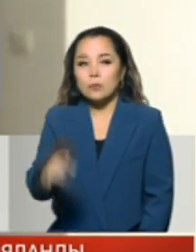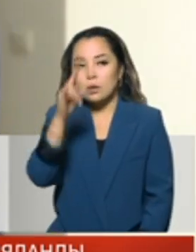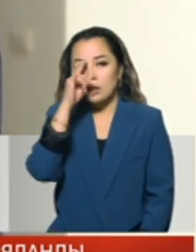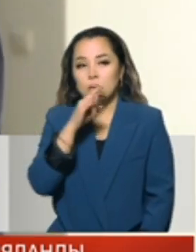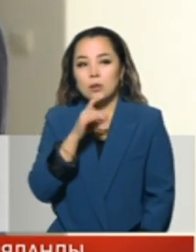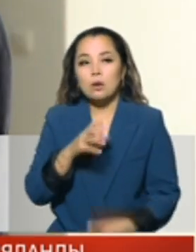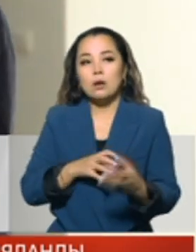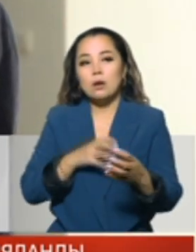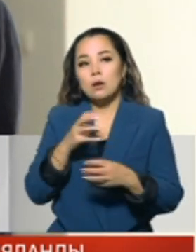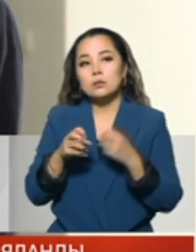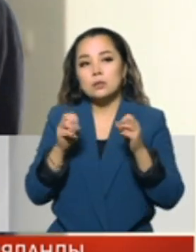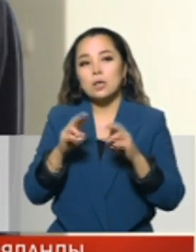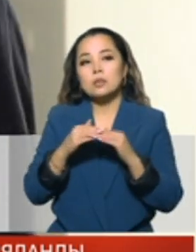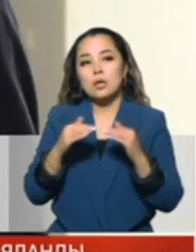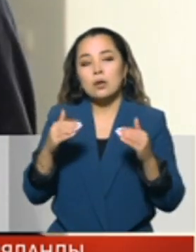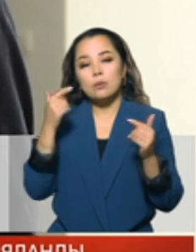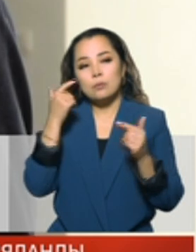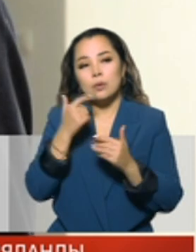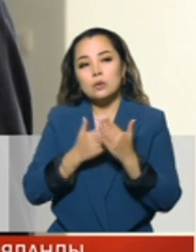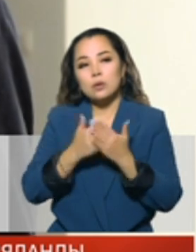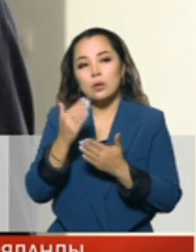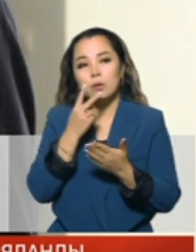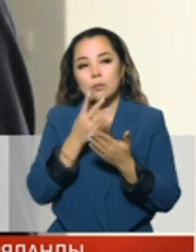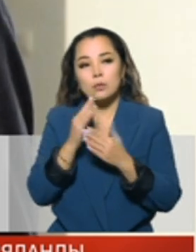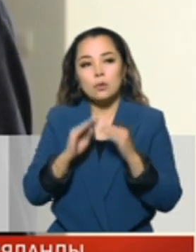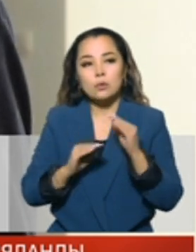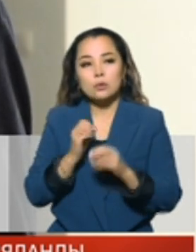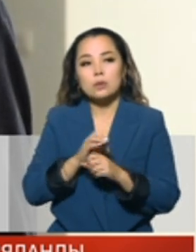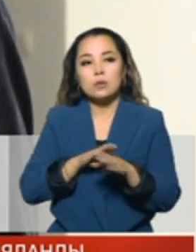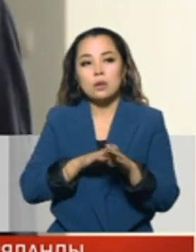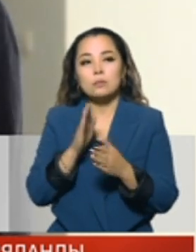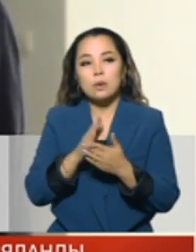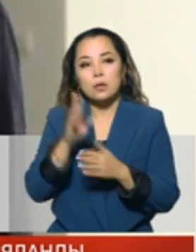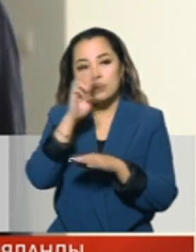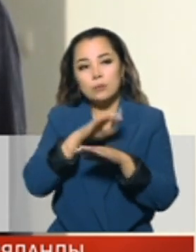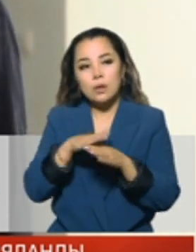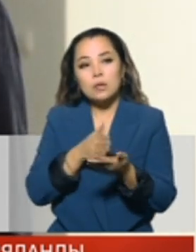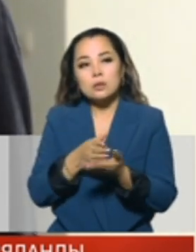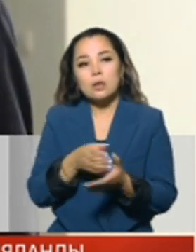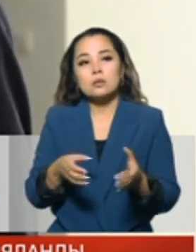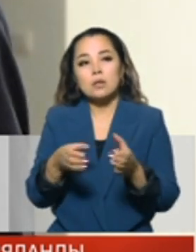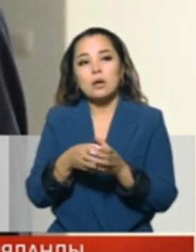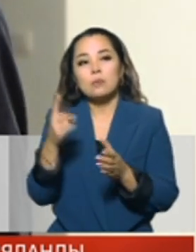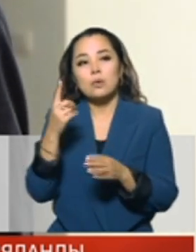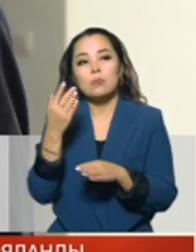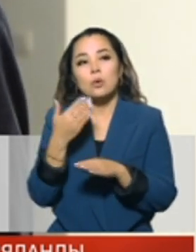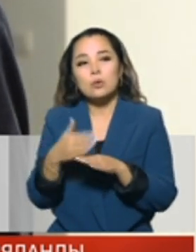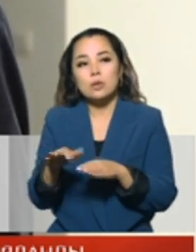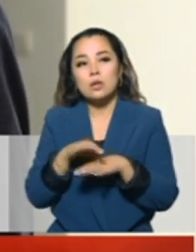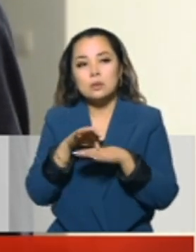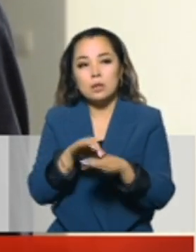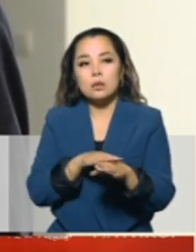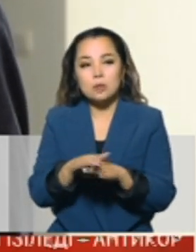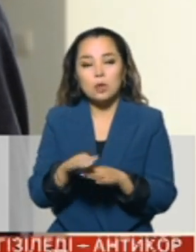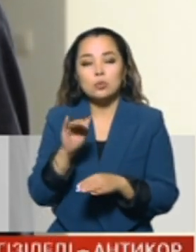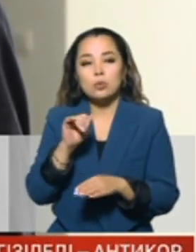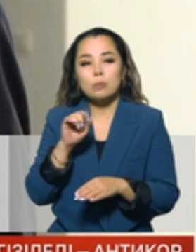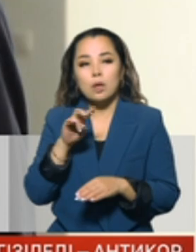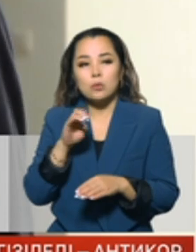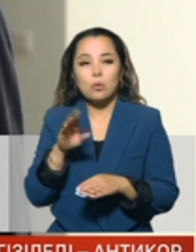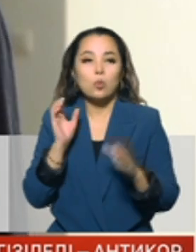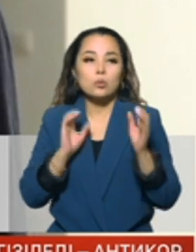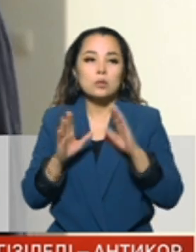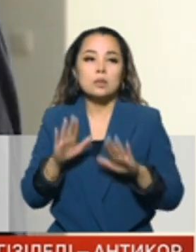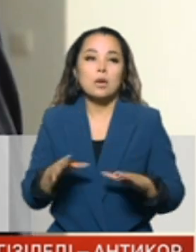Қазақстан халықаралық деңгейде жоғары білім беру жүйесін құруға ұмтылуда. Бұл мемлекеттік саясаттың бір бөлігі екенін білем. Біз Жұбанов